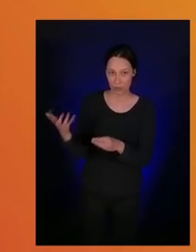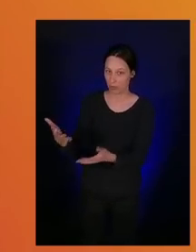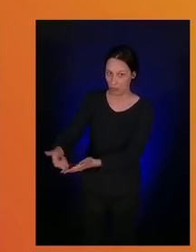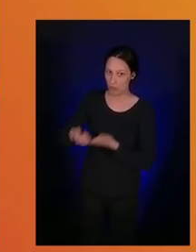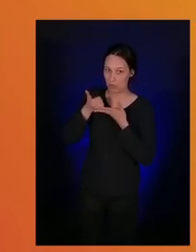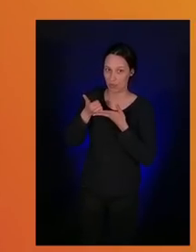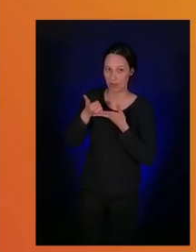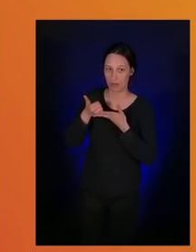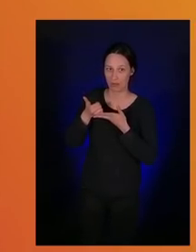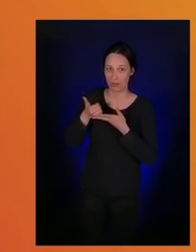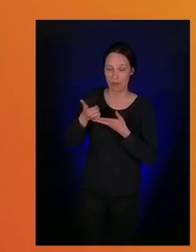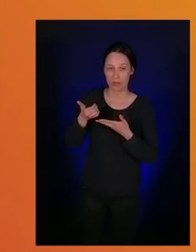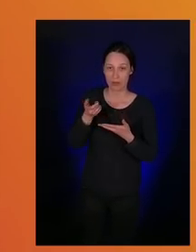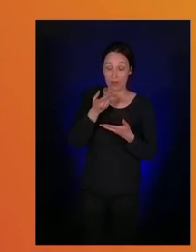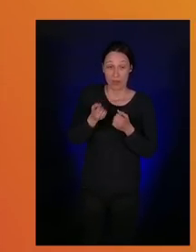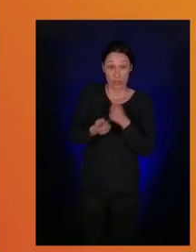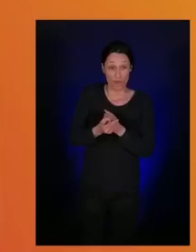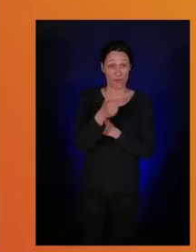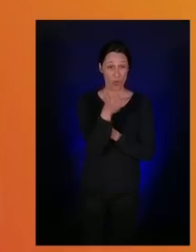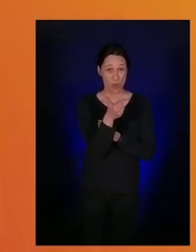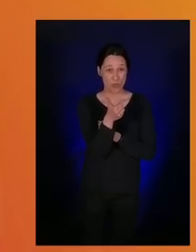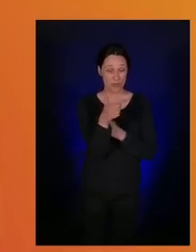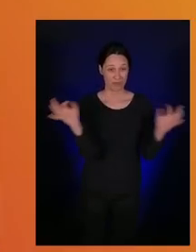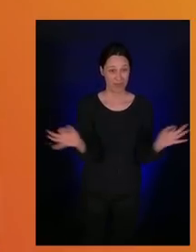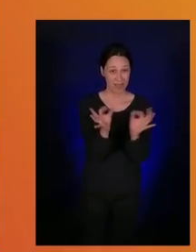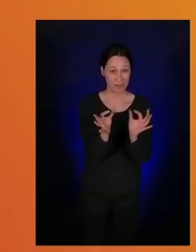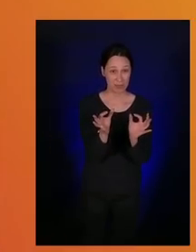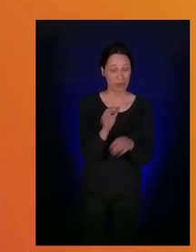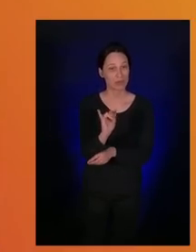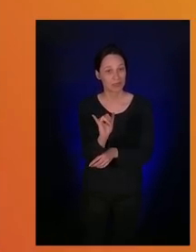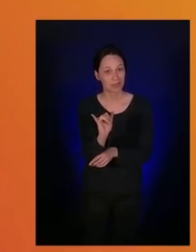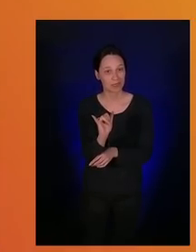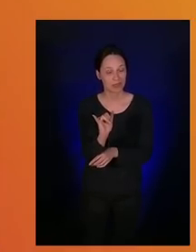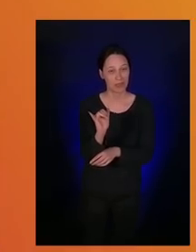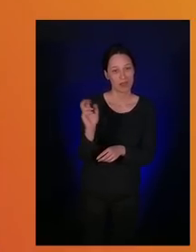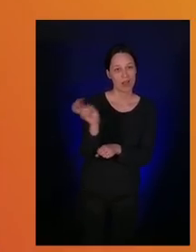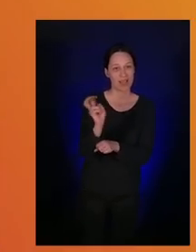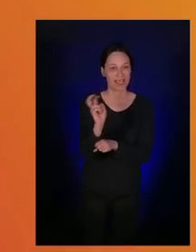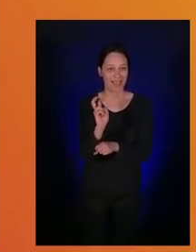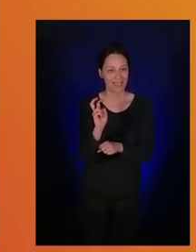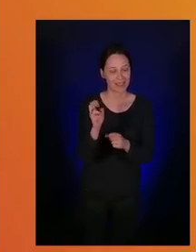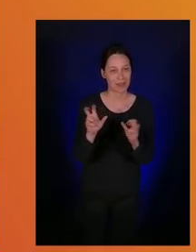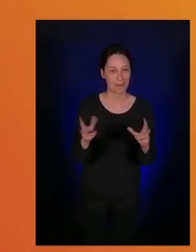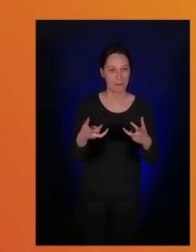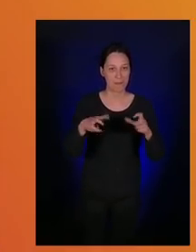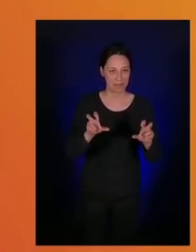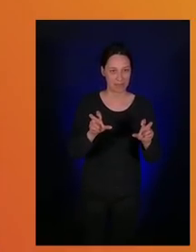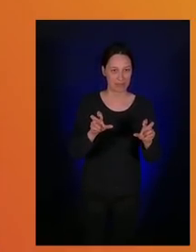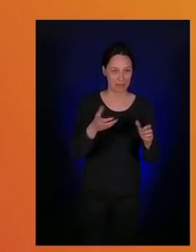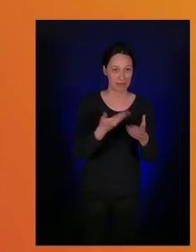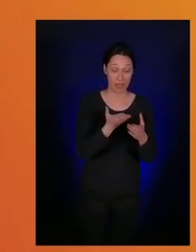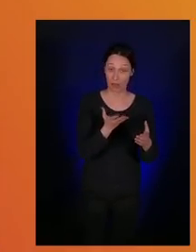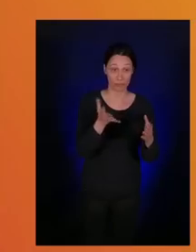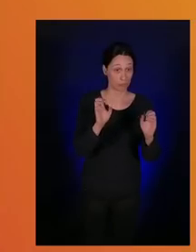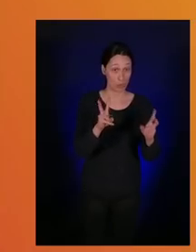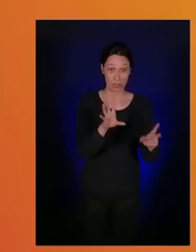à une exception près, mes camarades. Greenpeace, qui est un pilier de plus jamais ça, avec Marie Buisson, qui